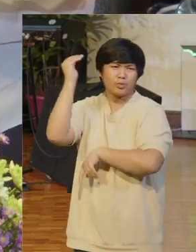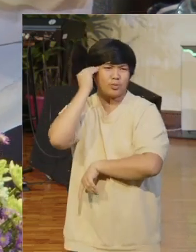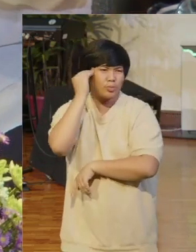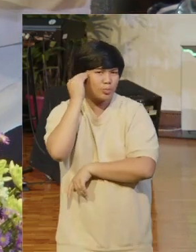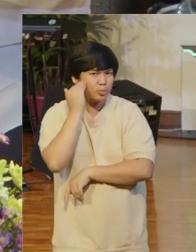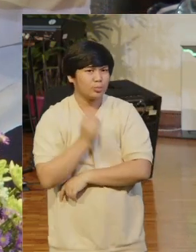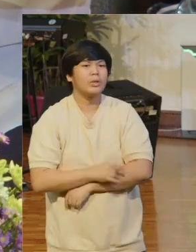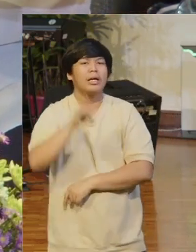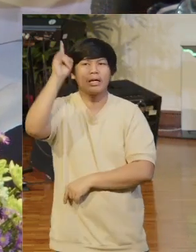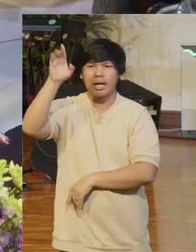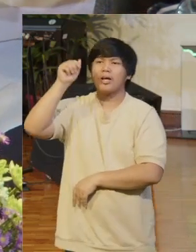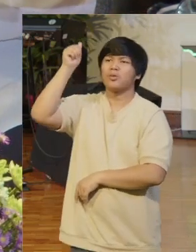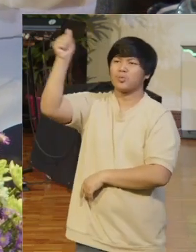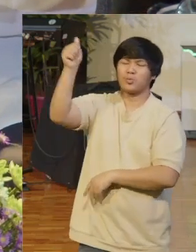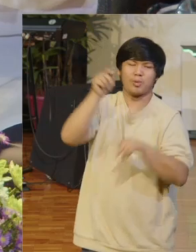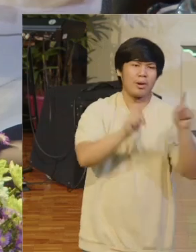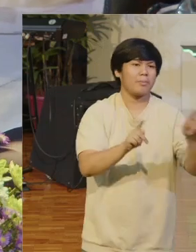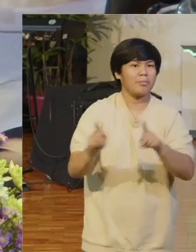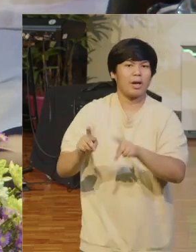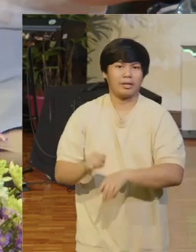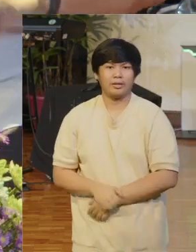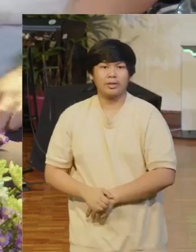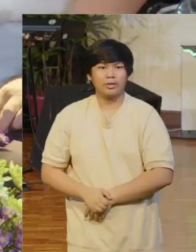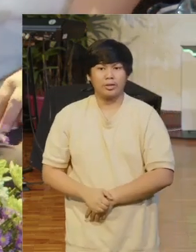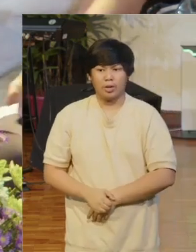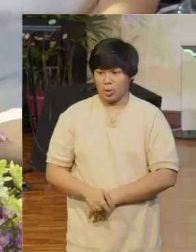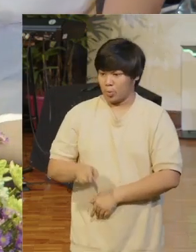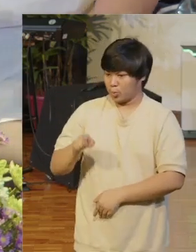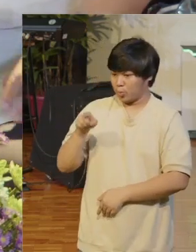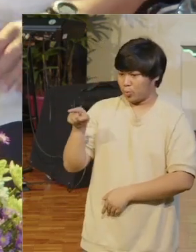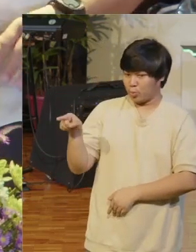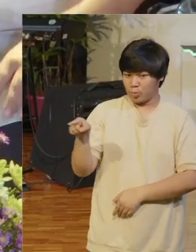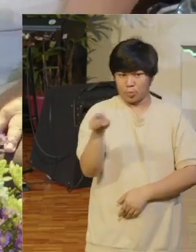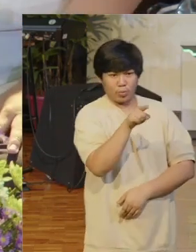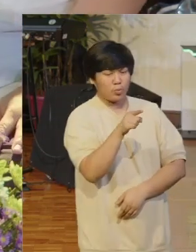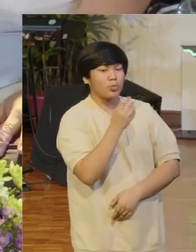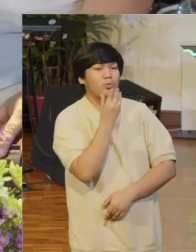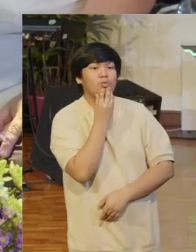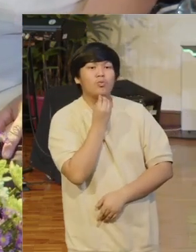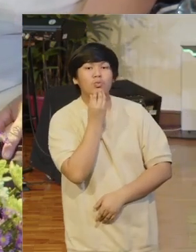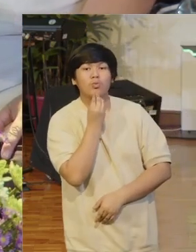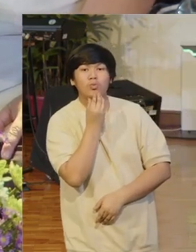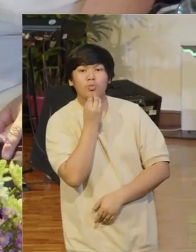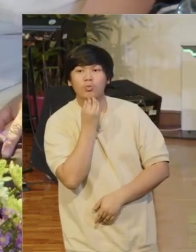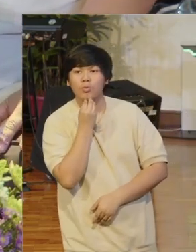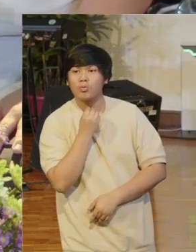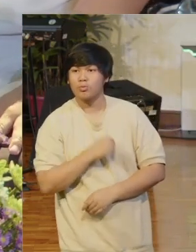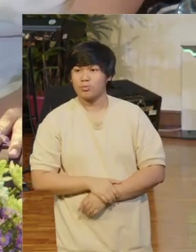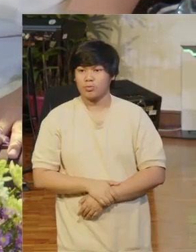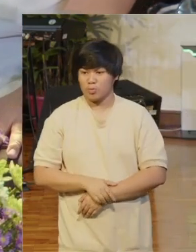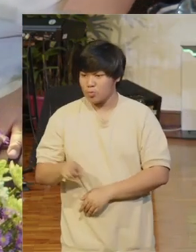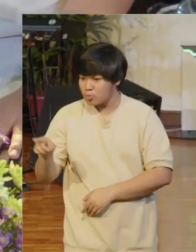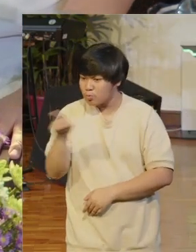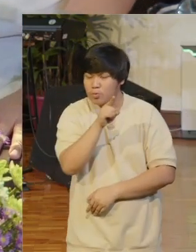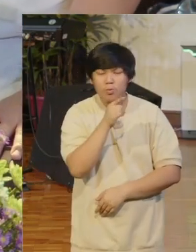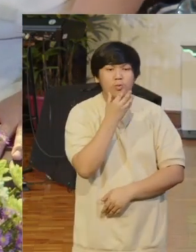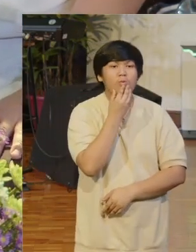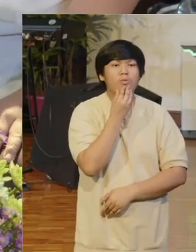isinagawa ng Diyos. You, ang tinuturo niya ay ang mga Hudyo.